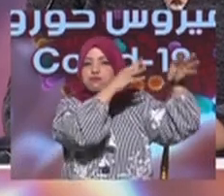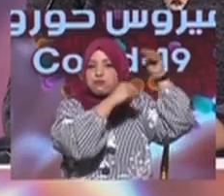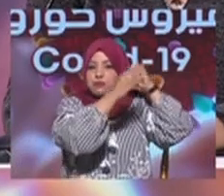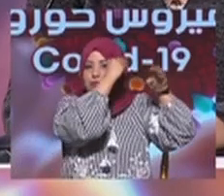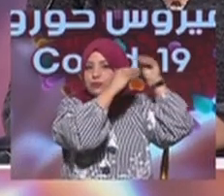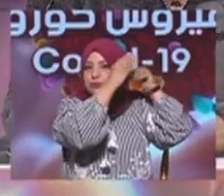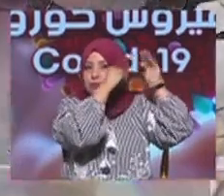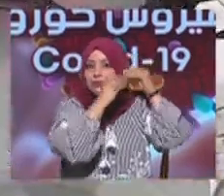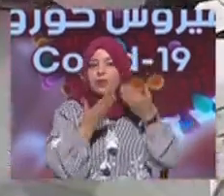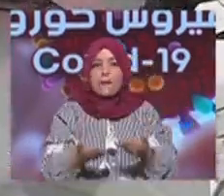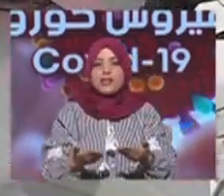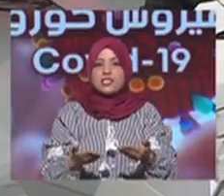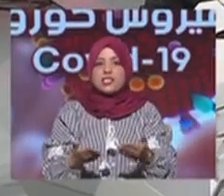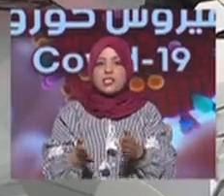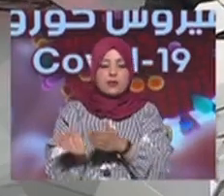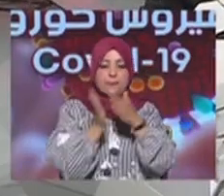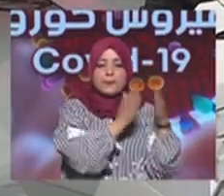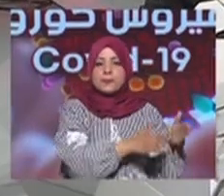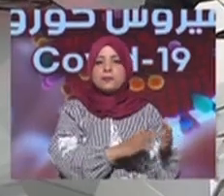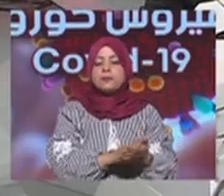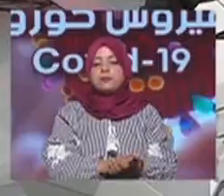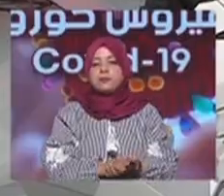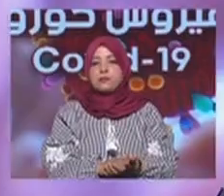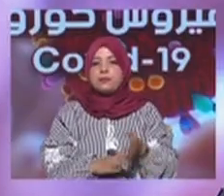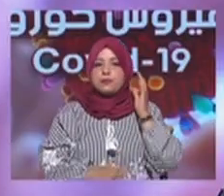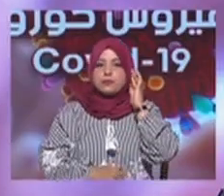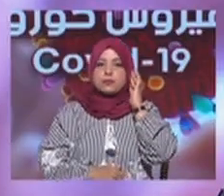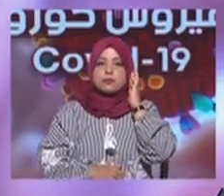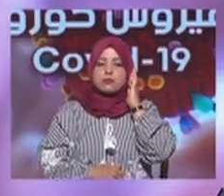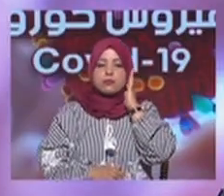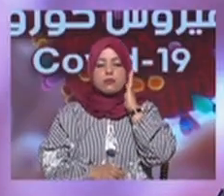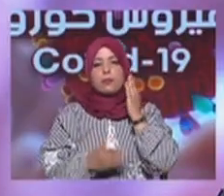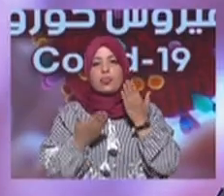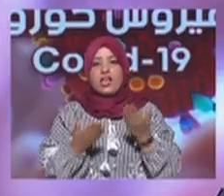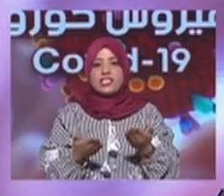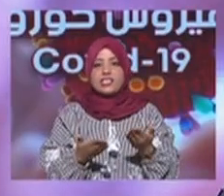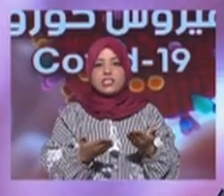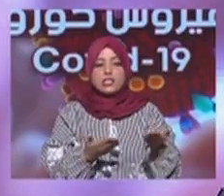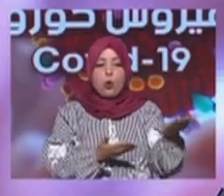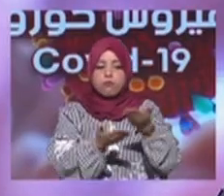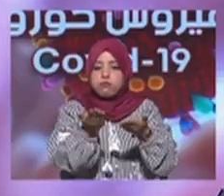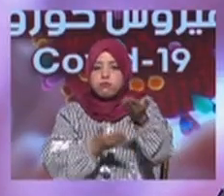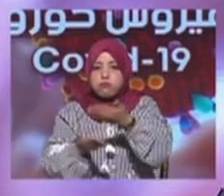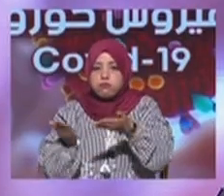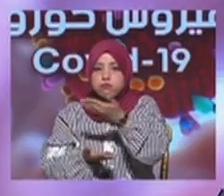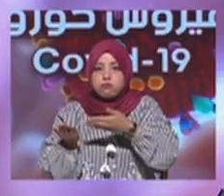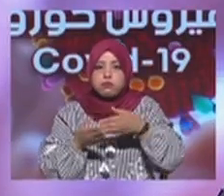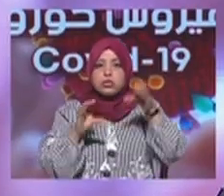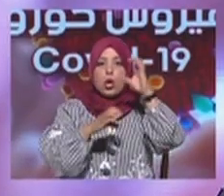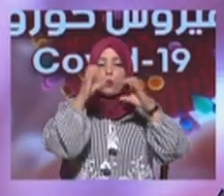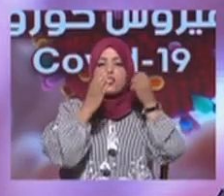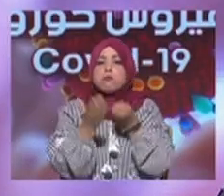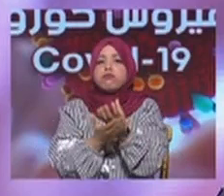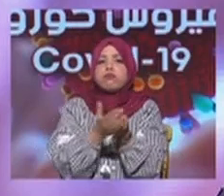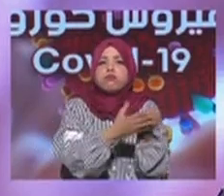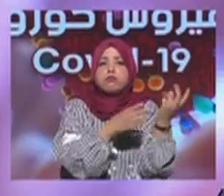نهار من نهارات كما قلنا باش نلقاو اكيد انه باش يقع الاستعانه بكل هذه المعطيات اللي تهم الفيروس.